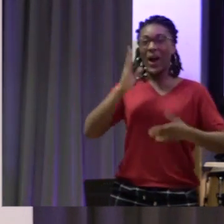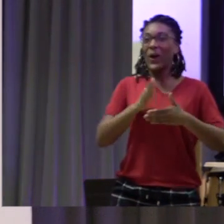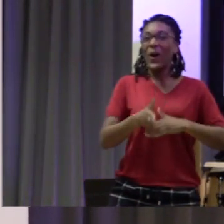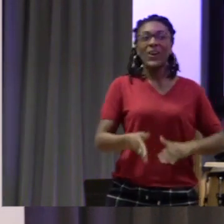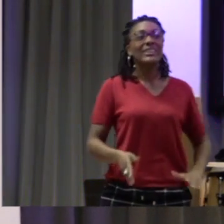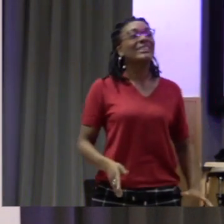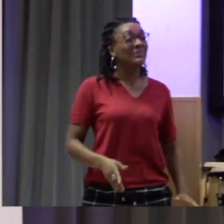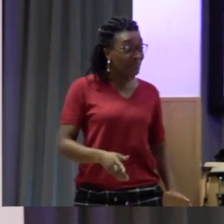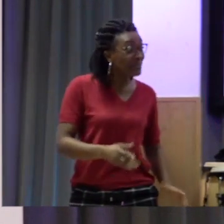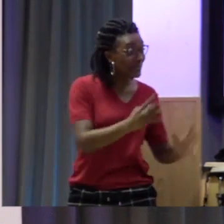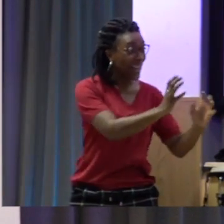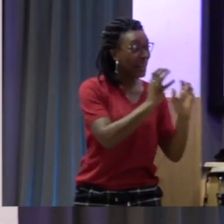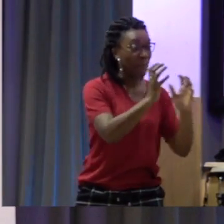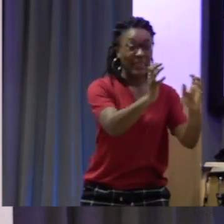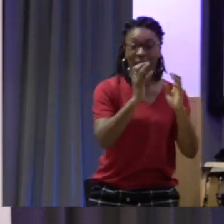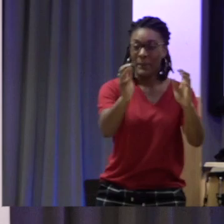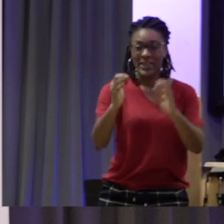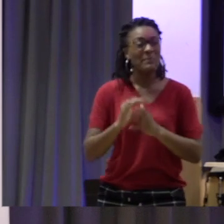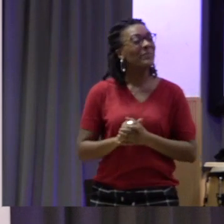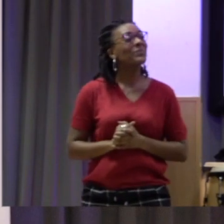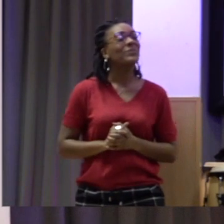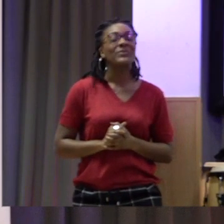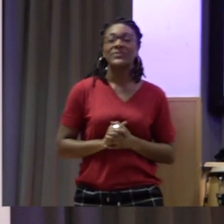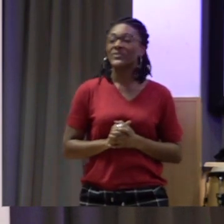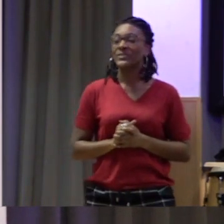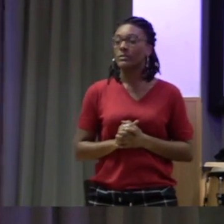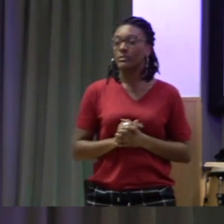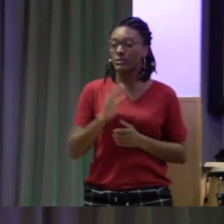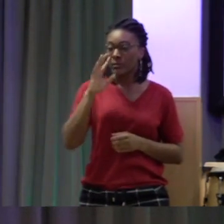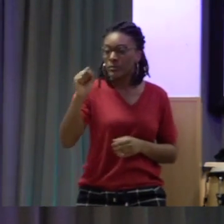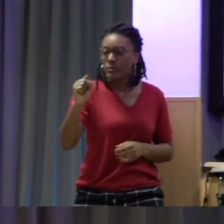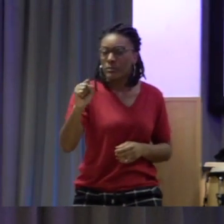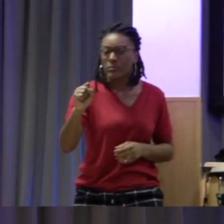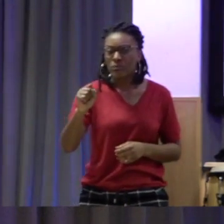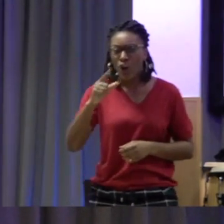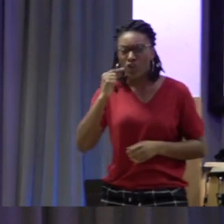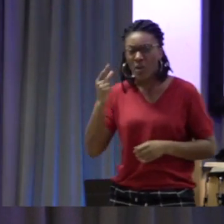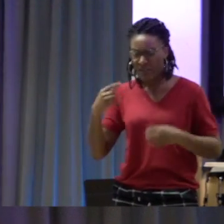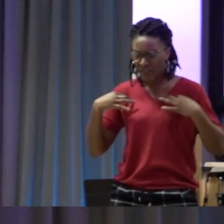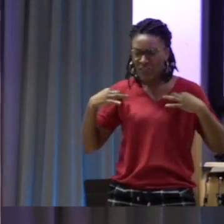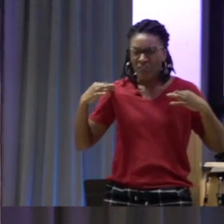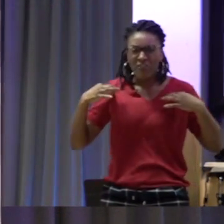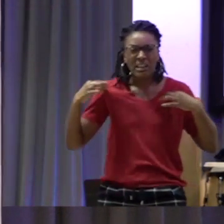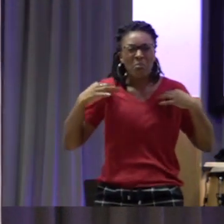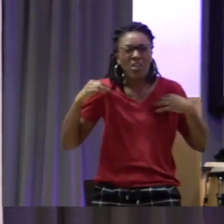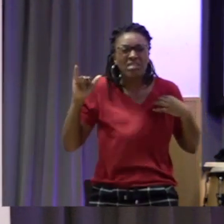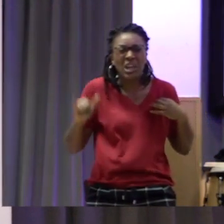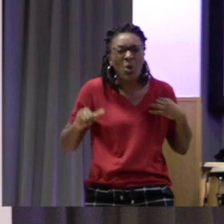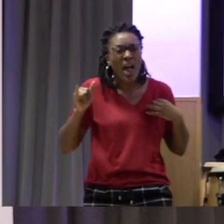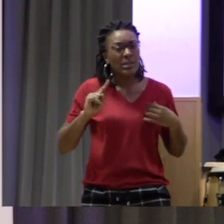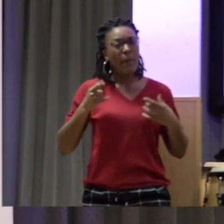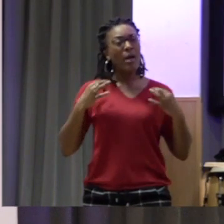étaient à table. Et là, il aperçut un homme qui n'avait pas revêtu un habit de